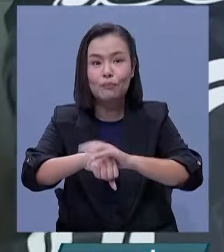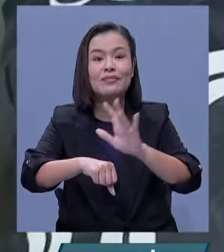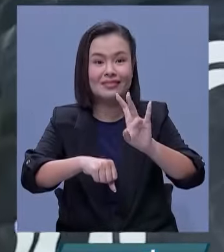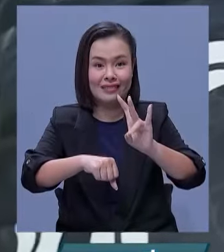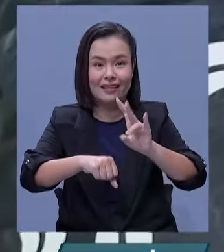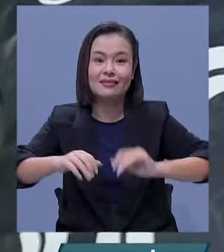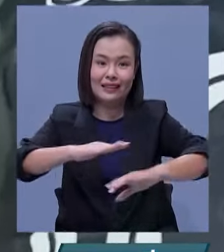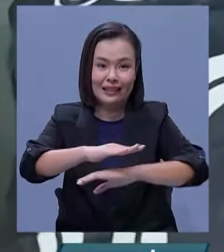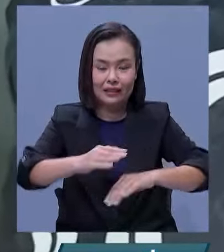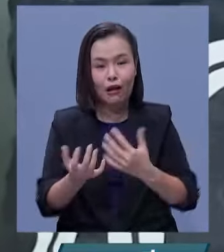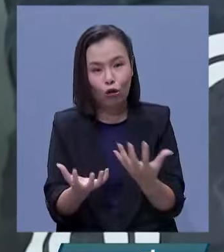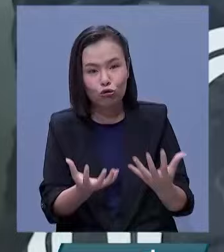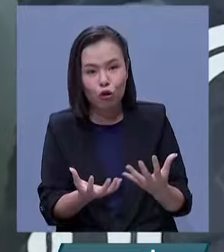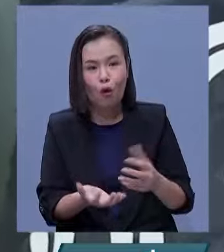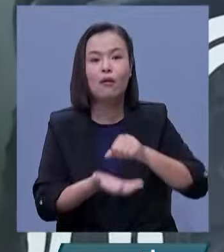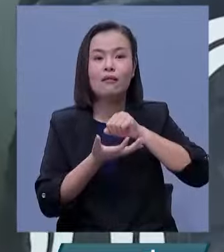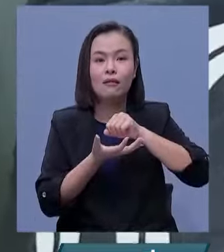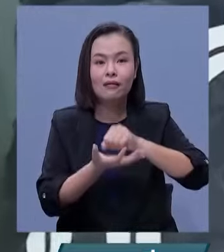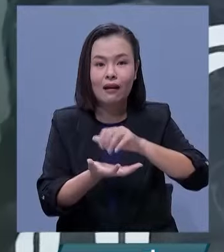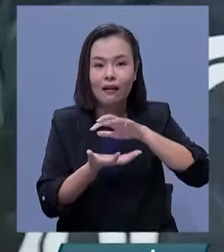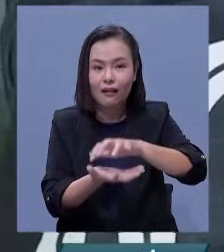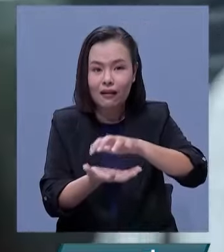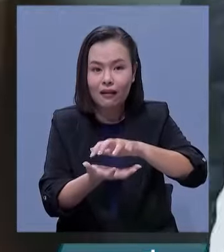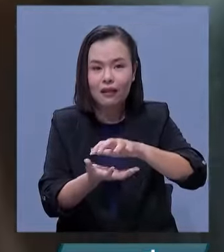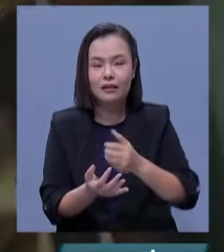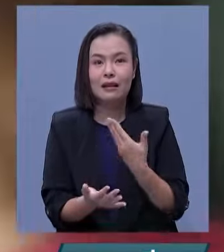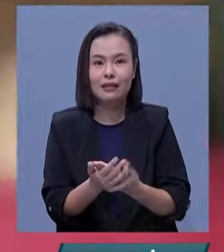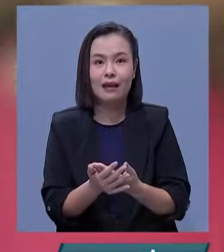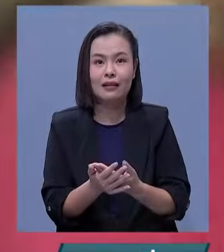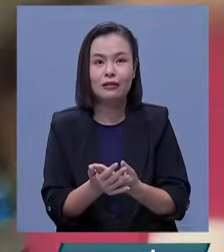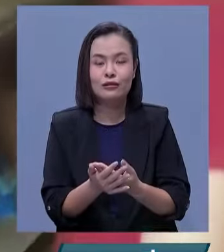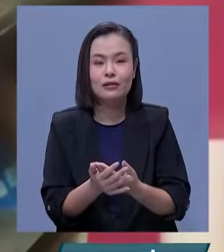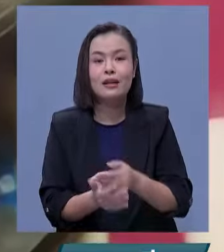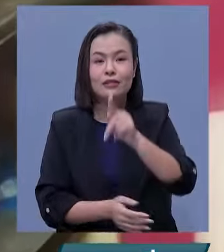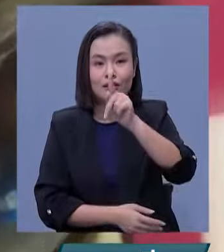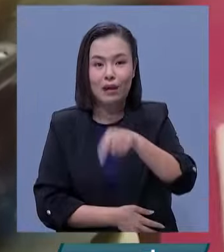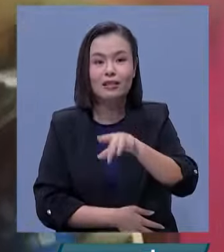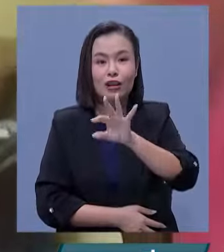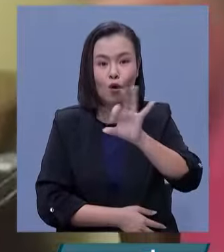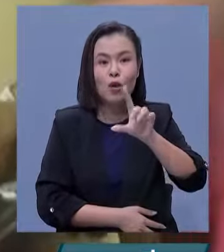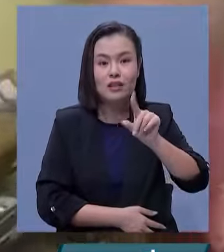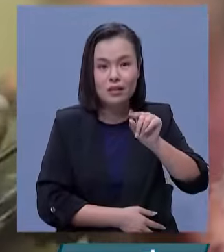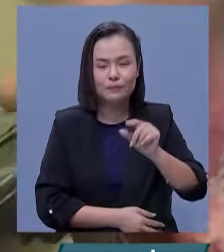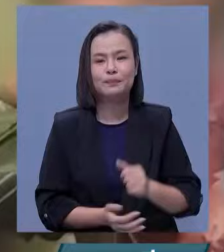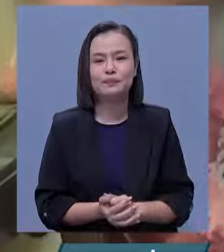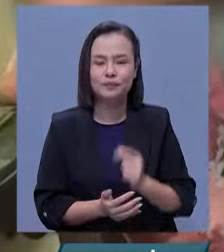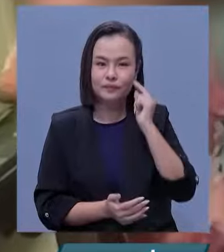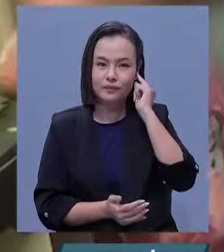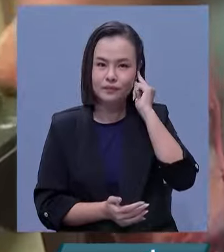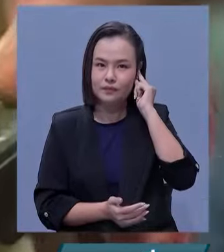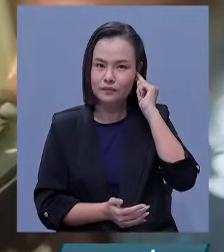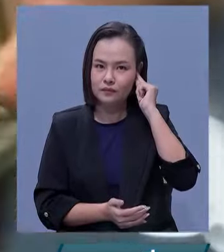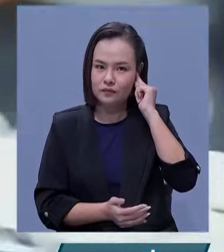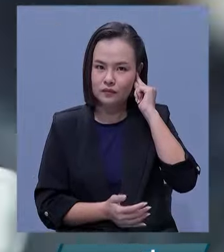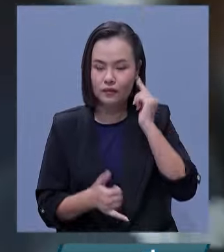พร้อมของกลางเป็นอุปกรณ์การเล่นไฮโลแล้วก็เงินสด 1,920 บาทนะครับโดยขณะที่มีการคว